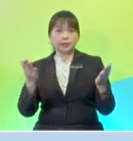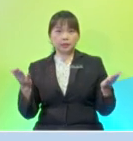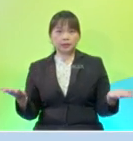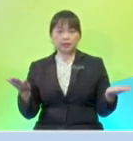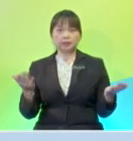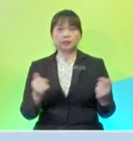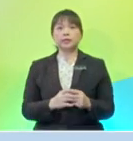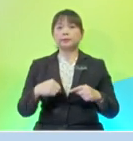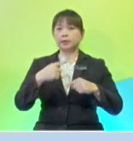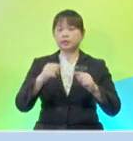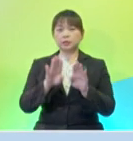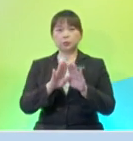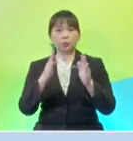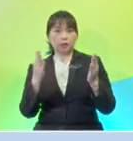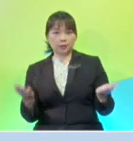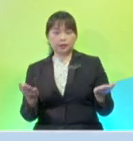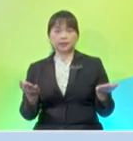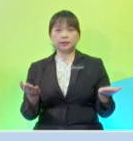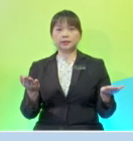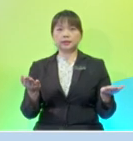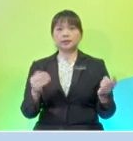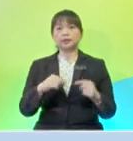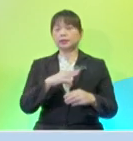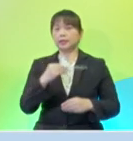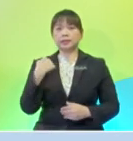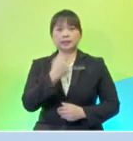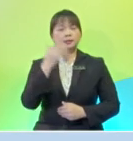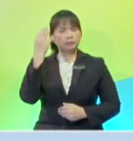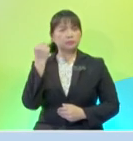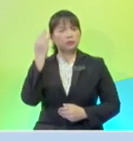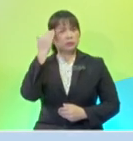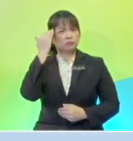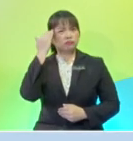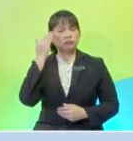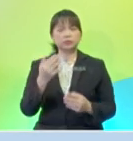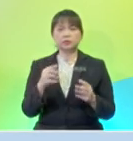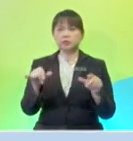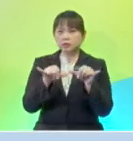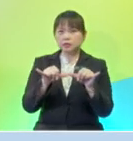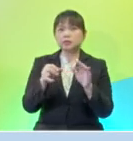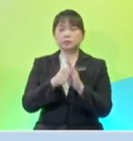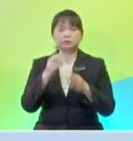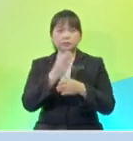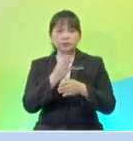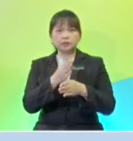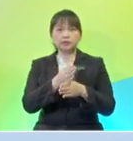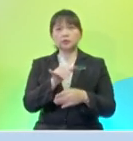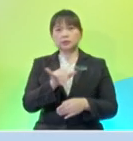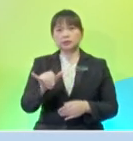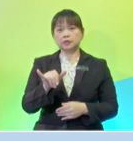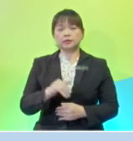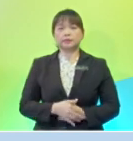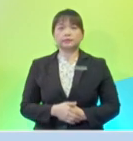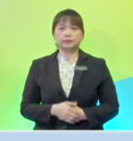bagaikan kita buka kita Bentang dia lah baik kita tidak tahu saya sebenarnya macam mana Oke kita akan Bentang pun pada tata